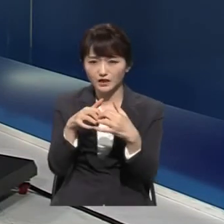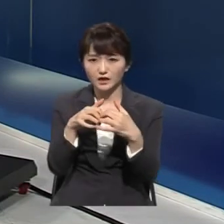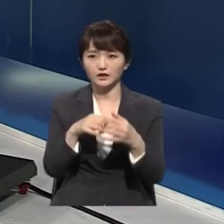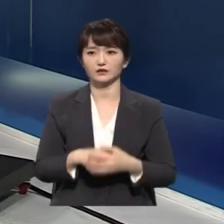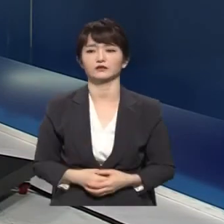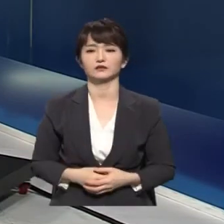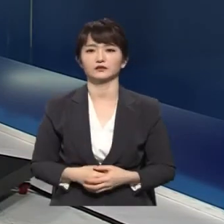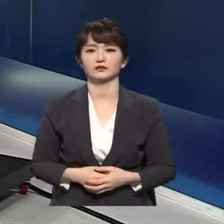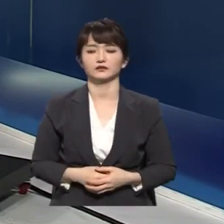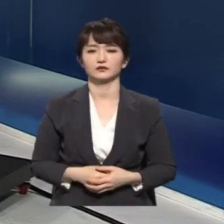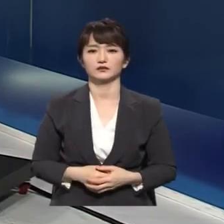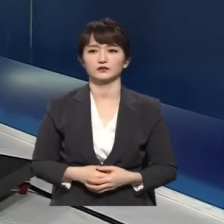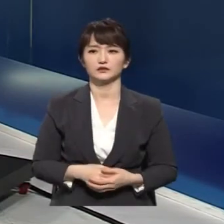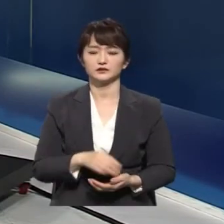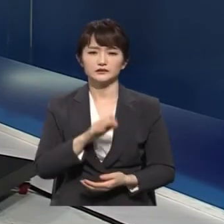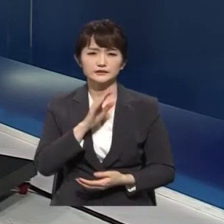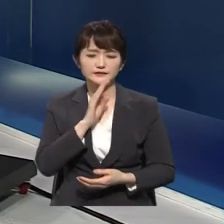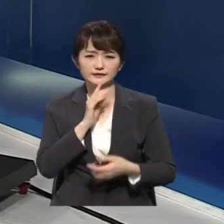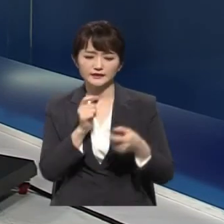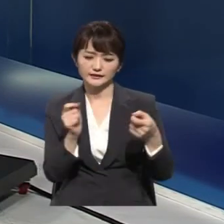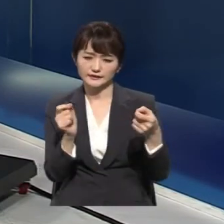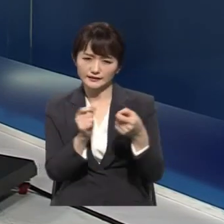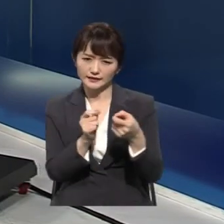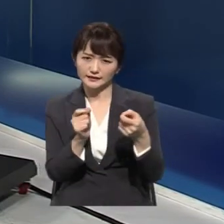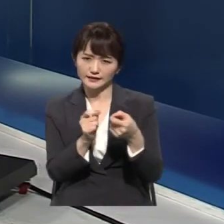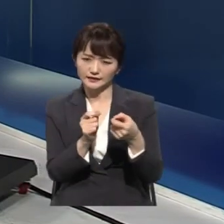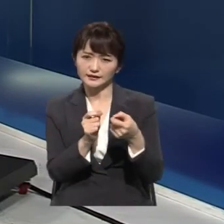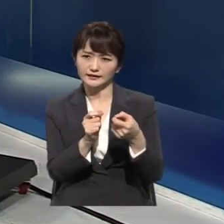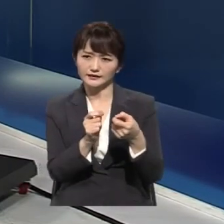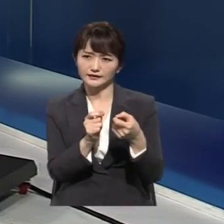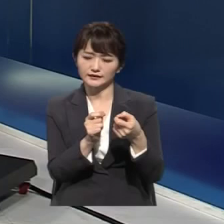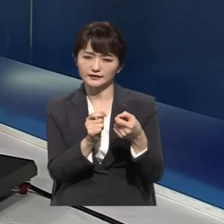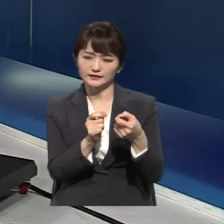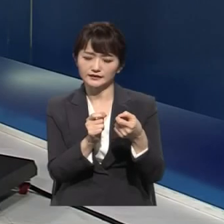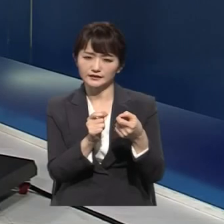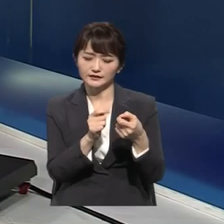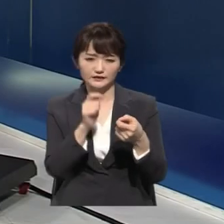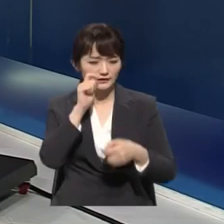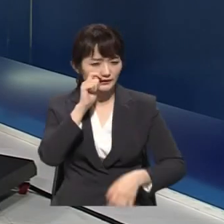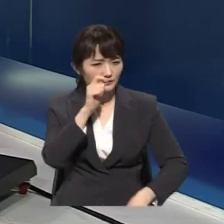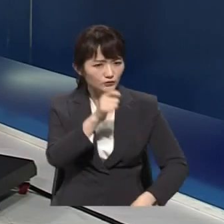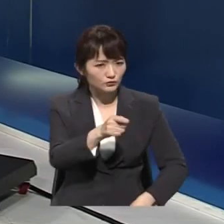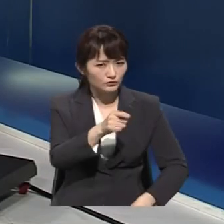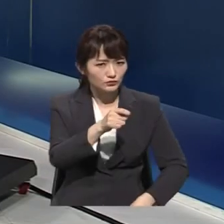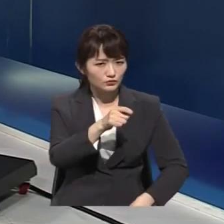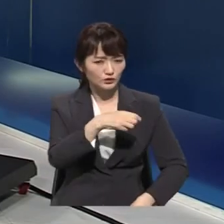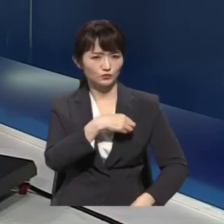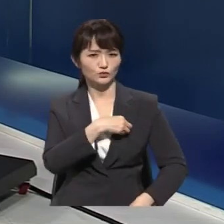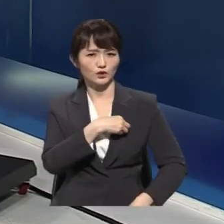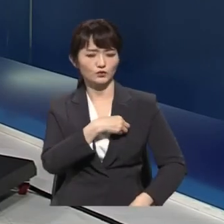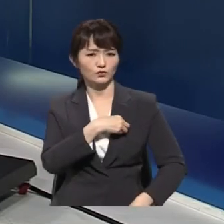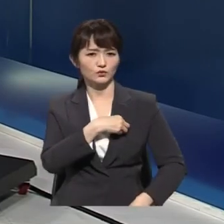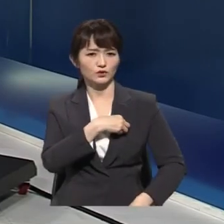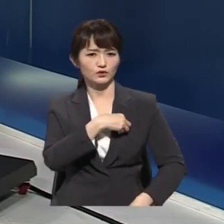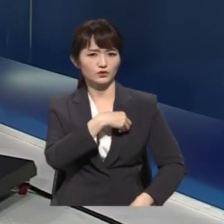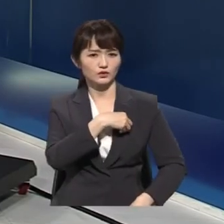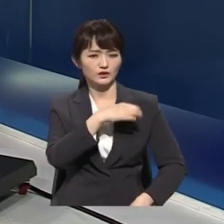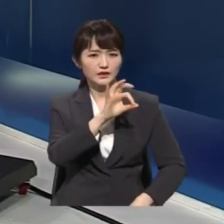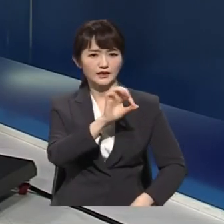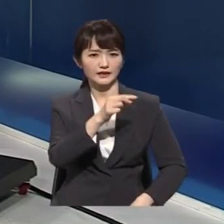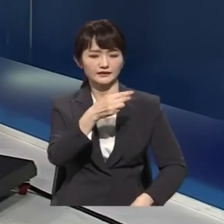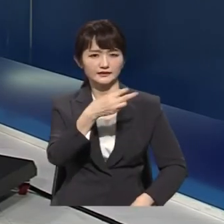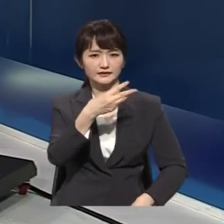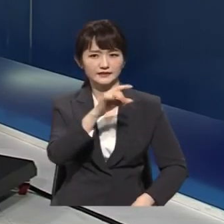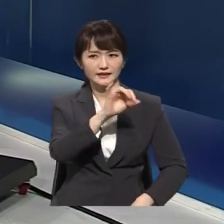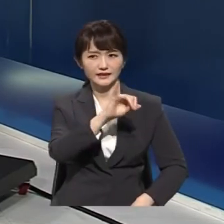의원 외교를 통해 친형제처럼 친분을 4로 쌓은 오크 레이나 현재 국회의원 안드레이 와